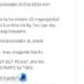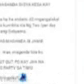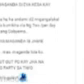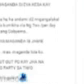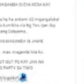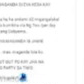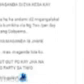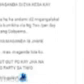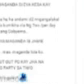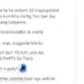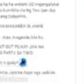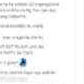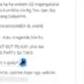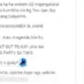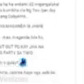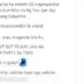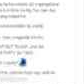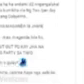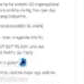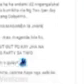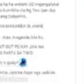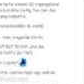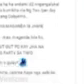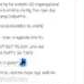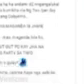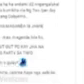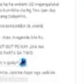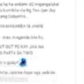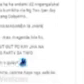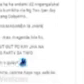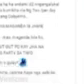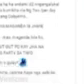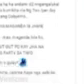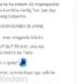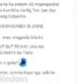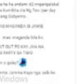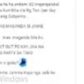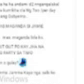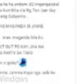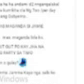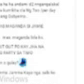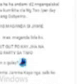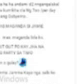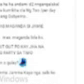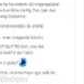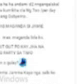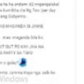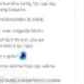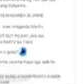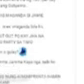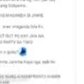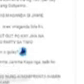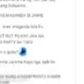walang kasalanan daw ang Bureau of Corrections doon sa maling impormasyon na nakarating kay Secretary